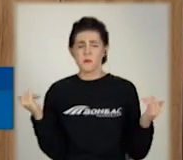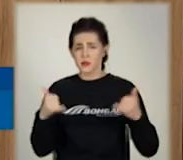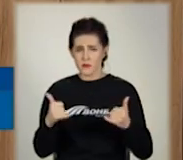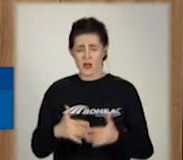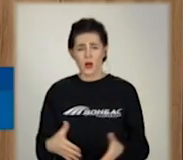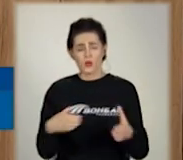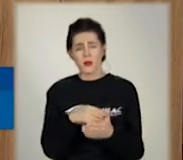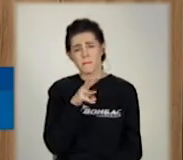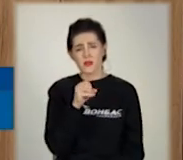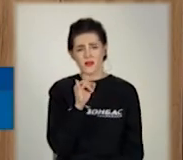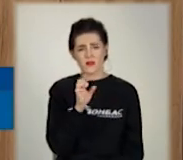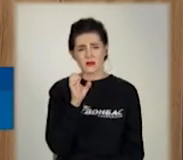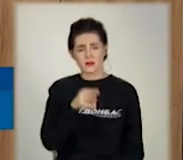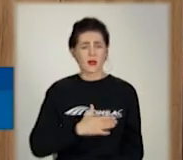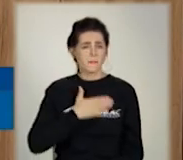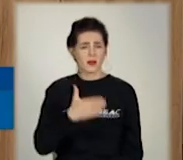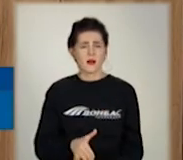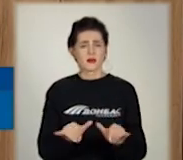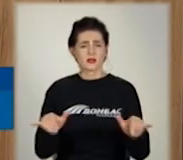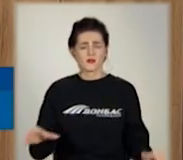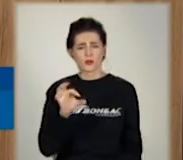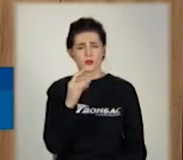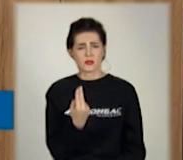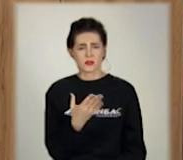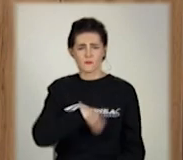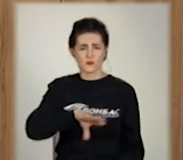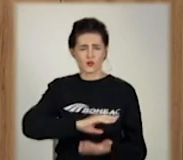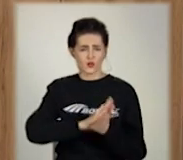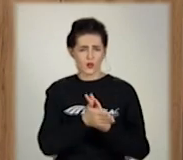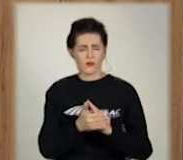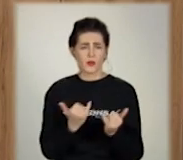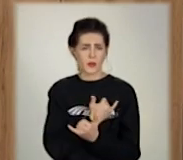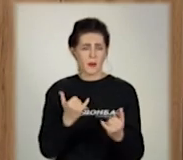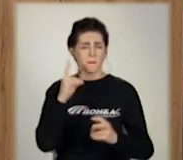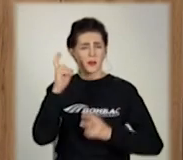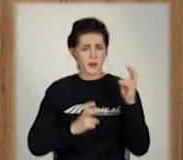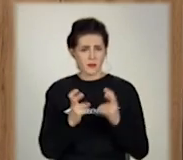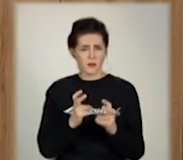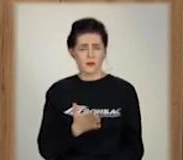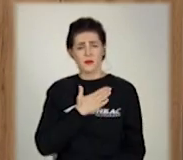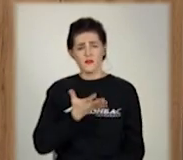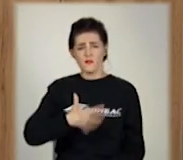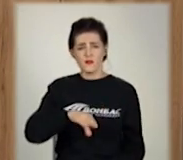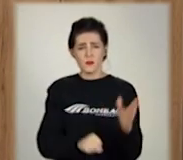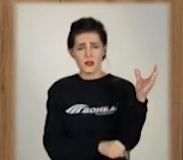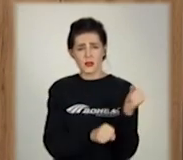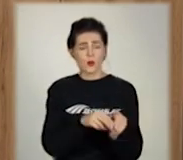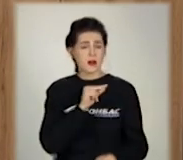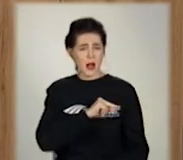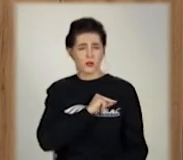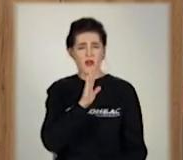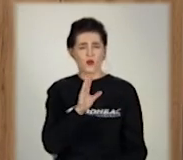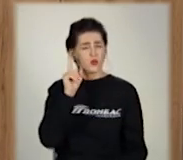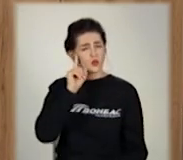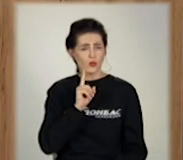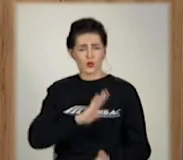«Мединвест» активно развивает социально-бытовые условия на предприятиях. Соответственно, наши сотрудники работают в комфортных условиях.